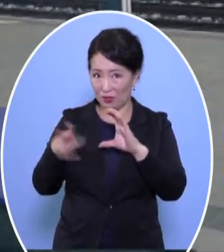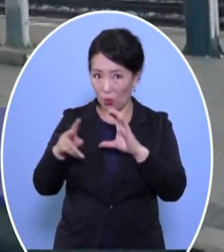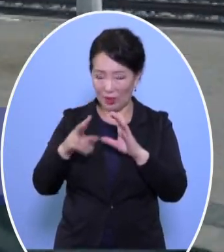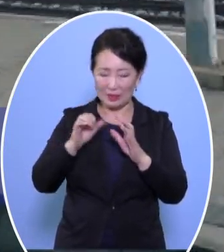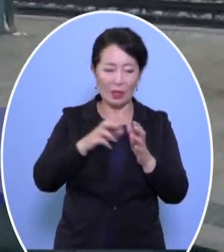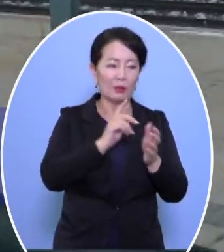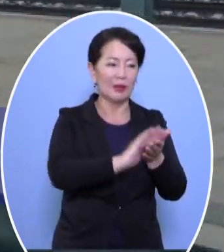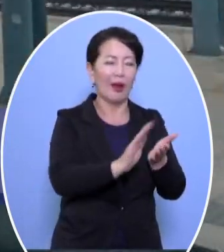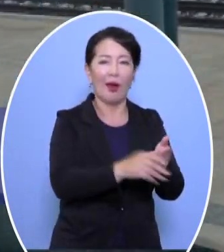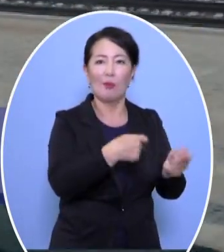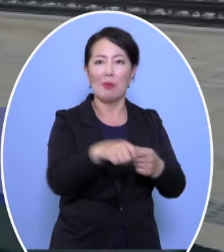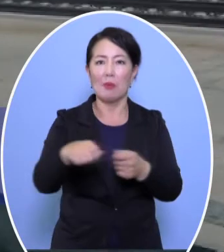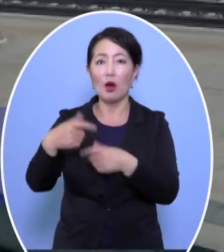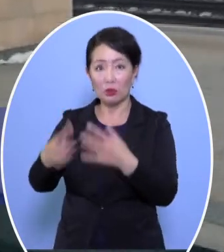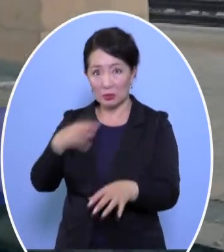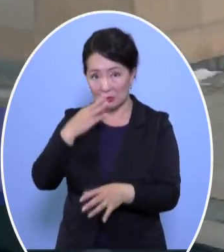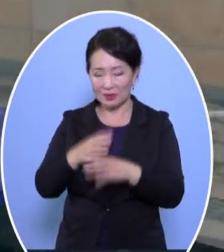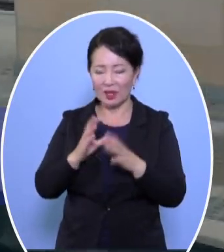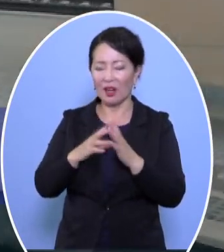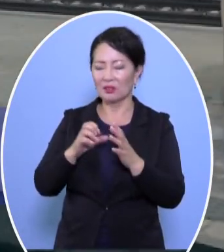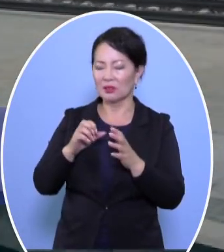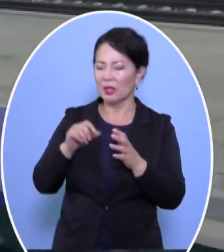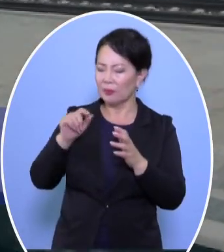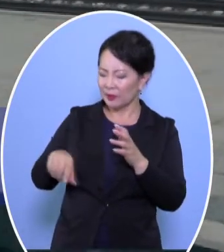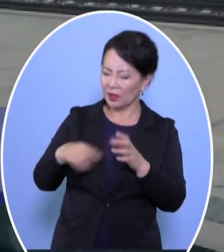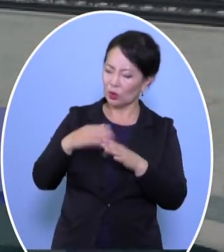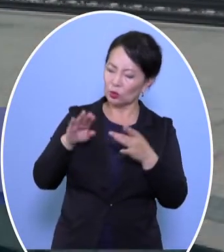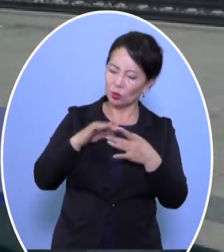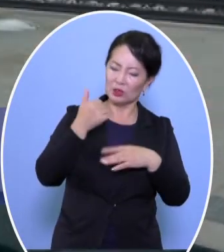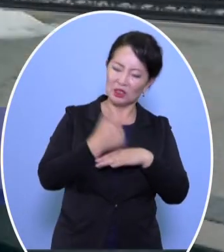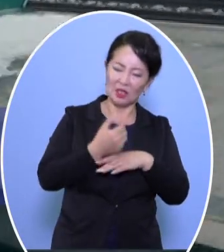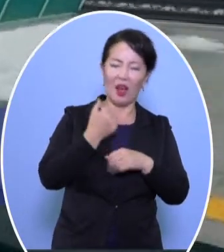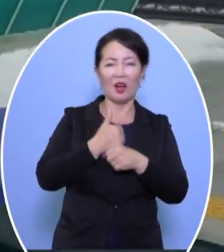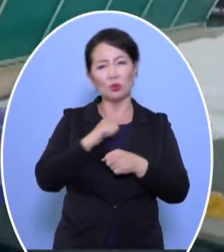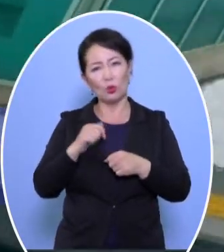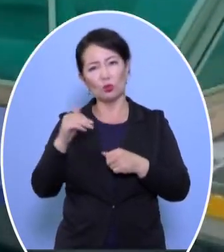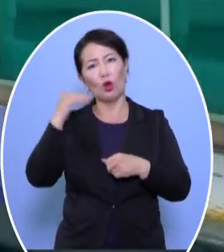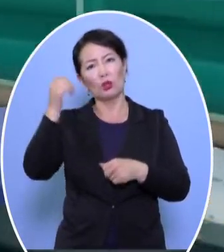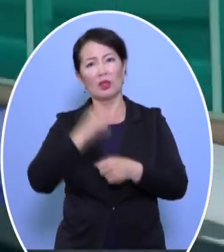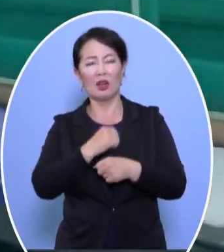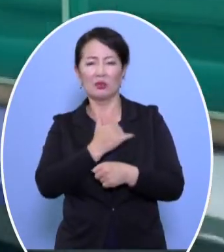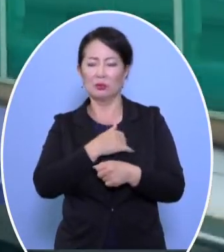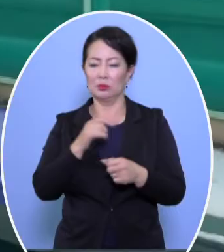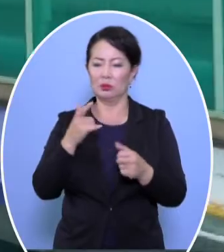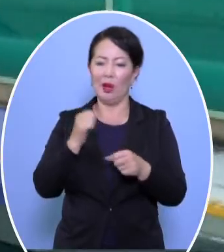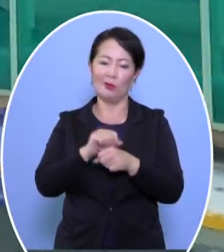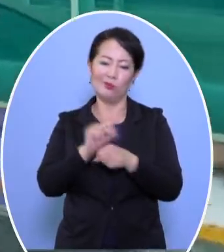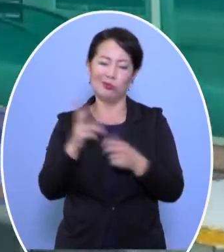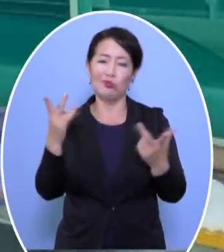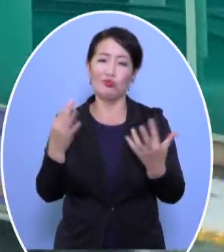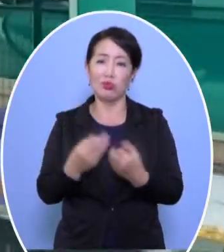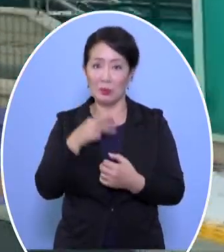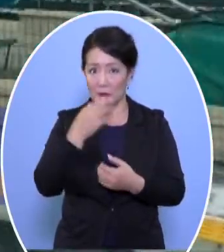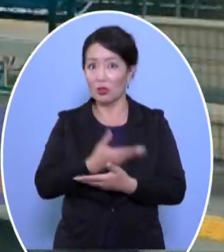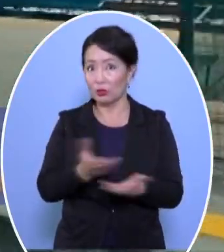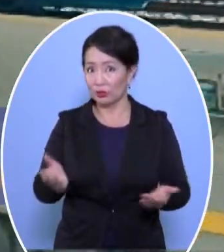мэдээлэгч мэдгдсэн байна. За мөн Siemens Mobility Turkey компани орон нутгийн хилцээний дунд шатны ажилтнууд болон өндөр албан тушаалтнууд